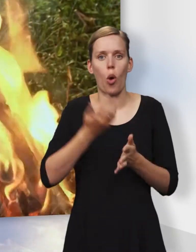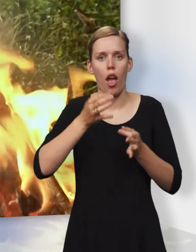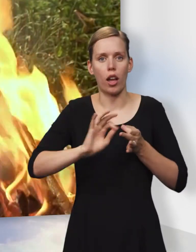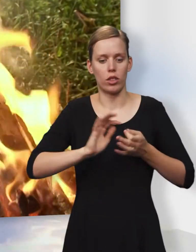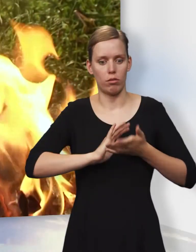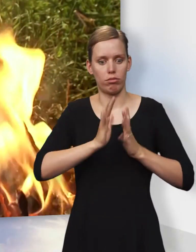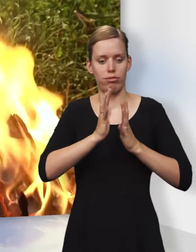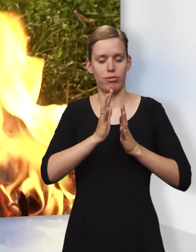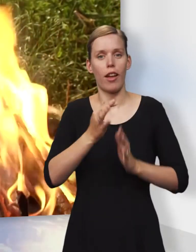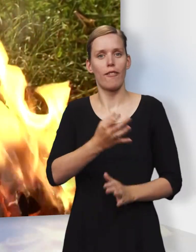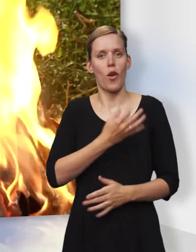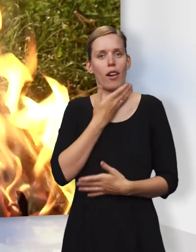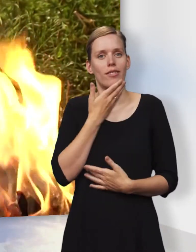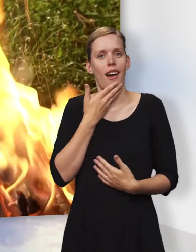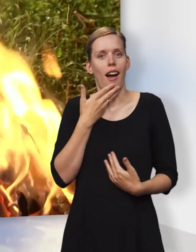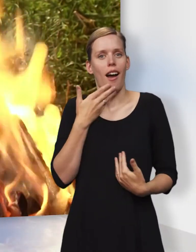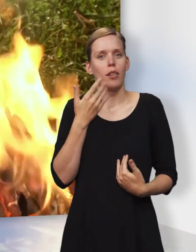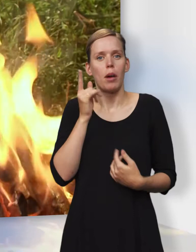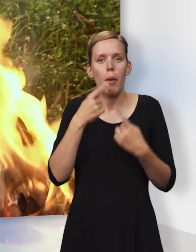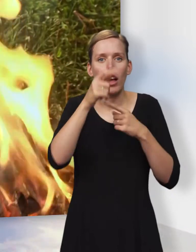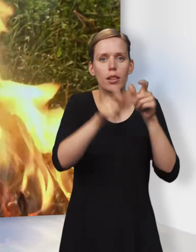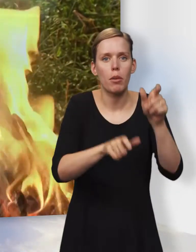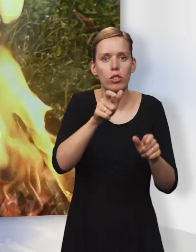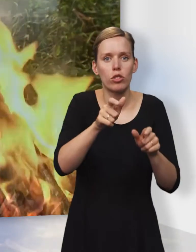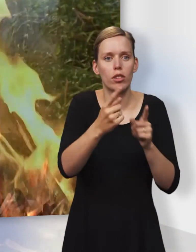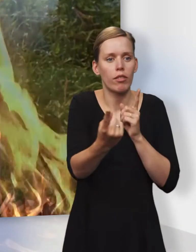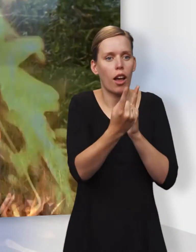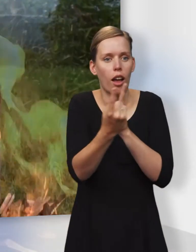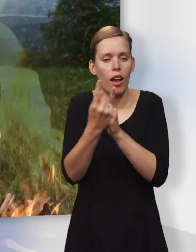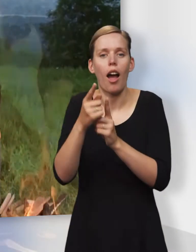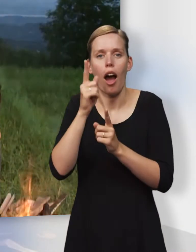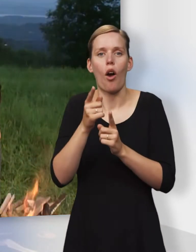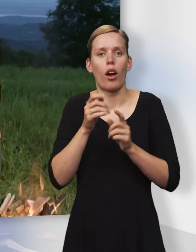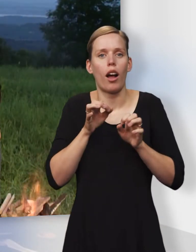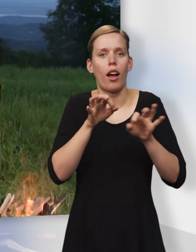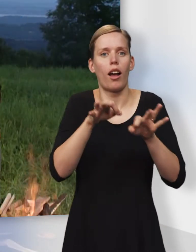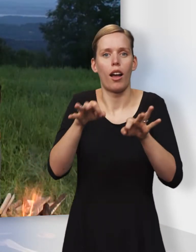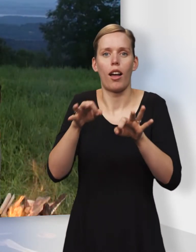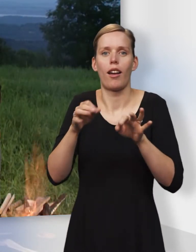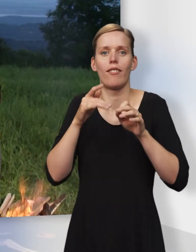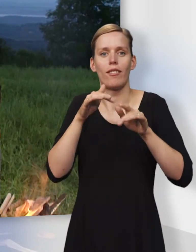dass es uns wärmt, aber auch andere wärmt, die zu uns kommen.